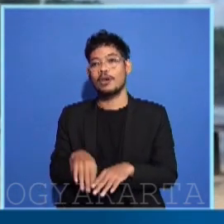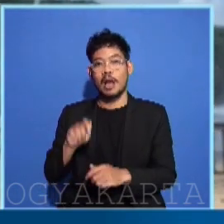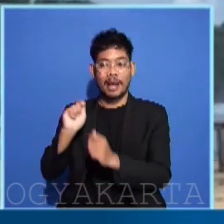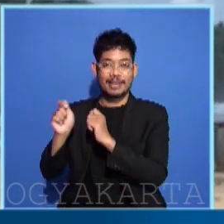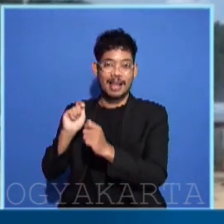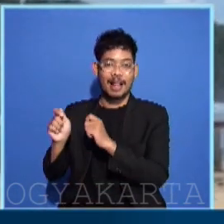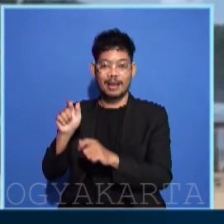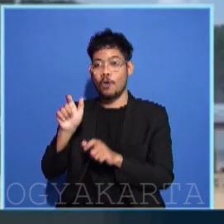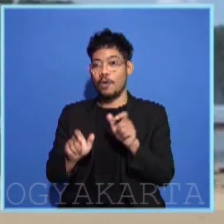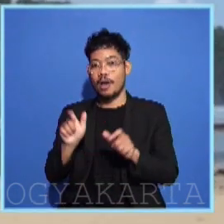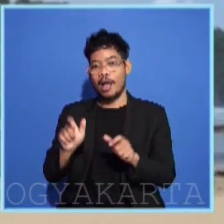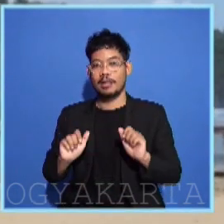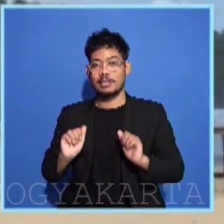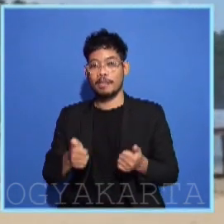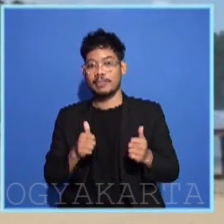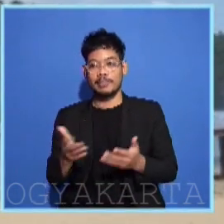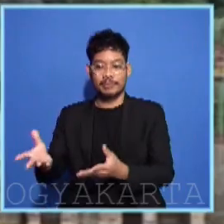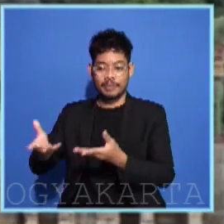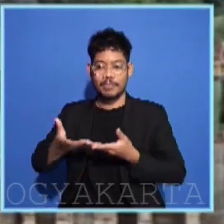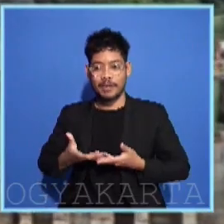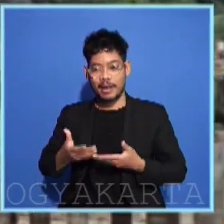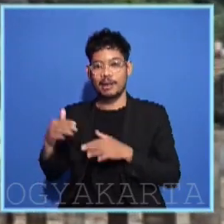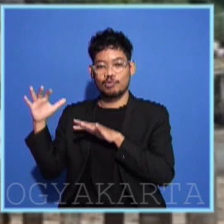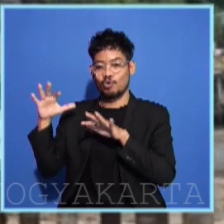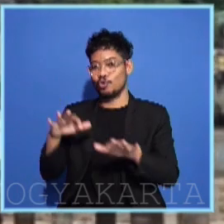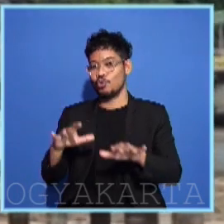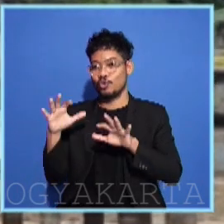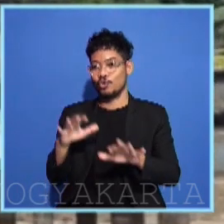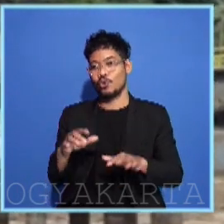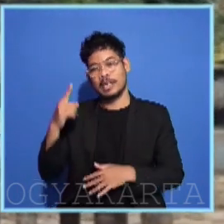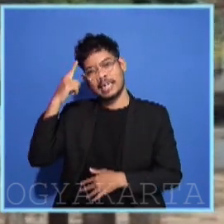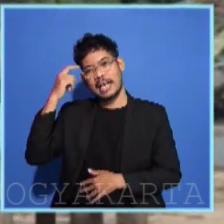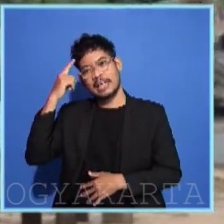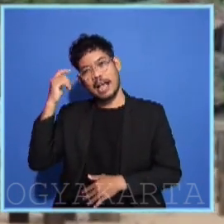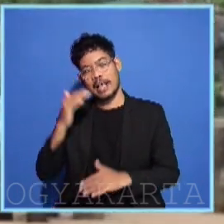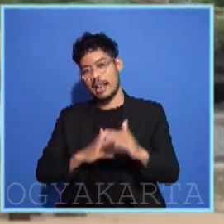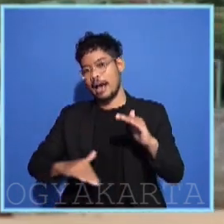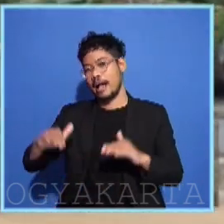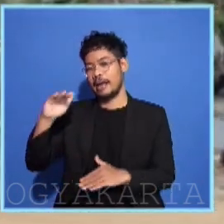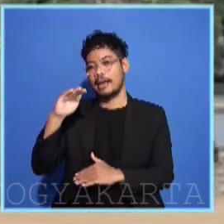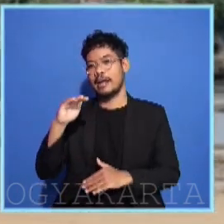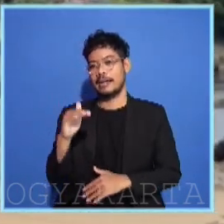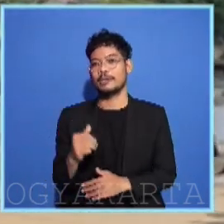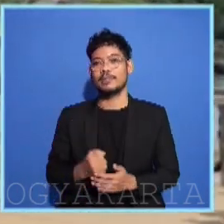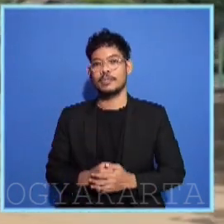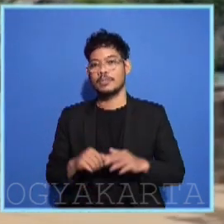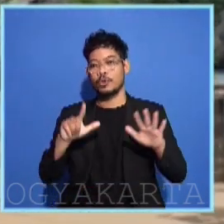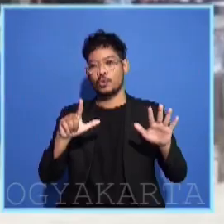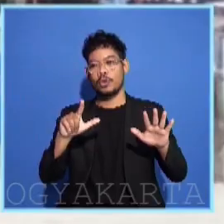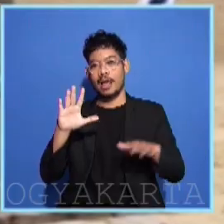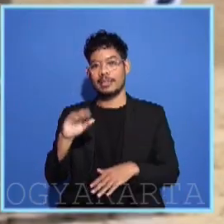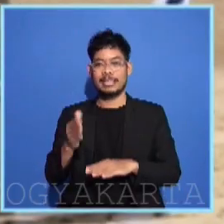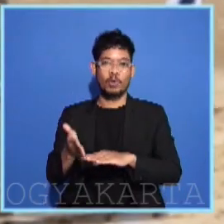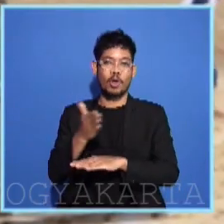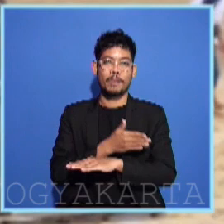sudah siap menyambut kunjungan wisata. Kunjungan wisata diprediksi mulai mengalami peningkatan kembali pada 7 hari sebelum